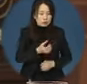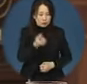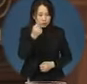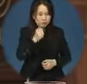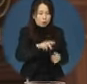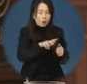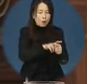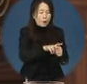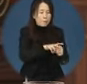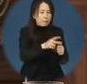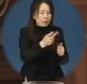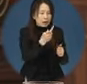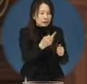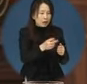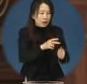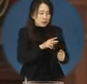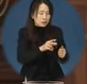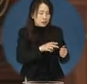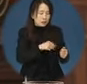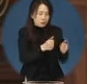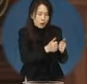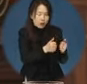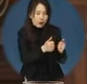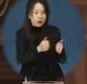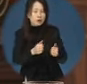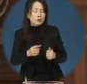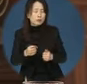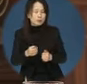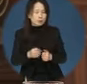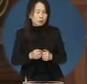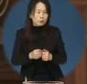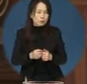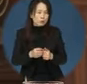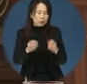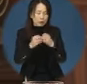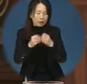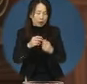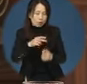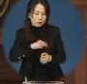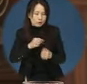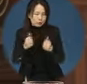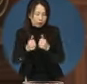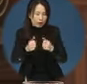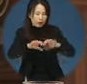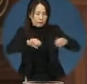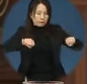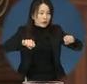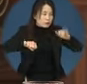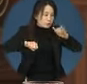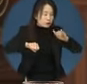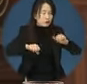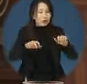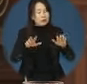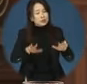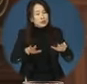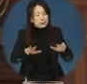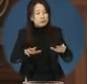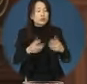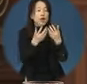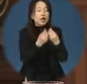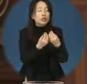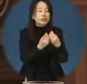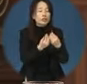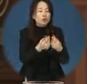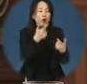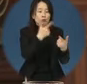후에 창원시의 따로 있고 시장 따로 뽑던 걸 하나만 없잖아요 후 지금 예로 드신 불 경우 그냥 이름으로 써봅시다 예를